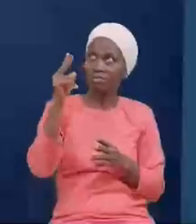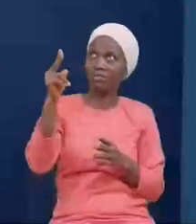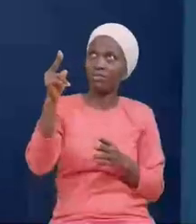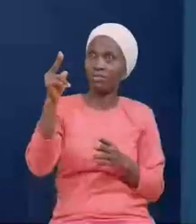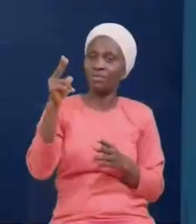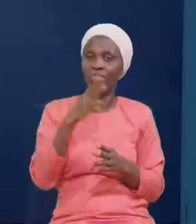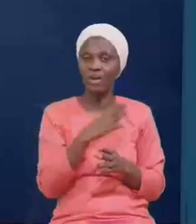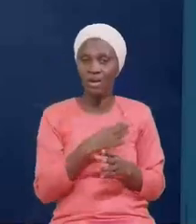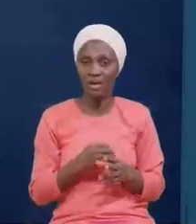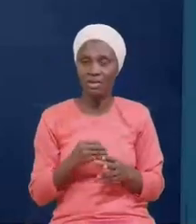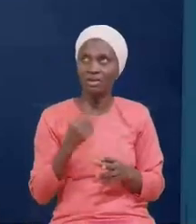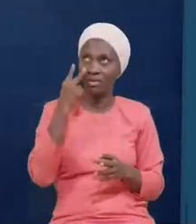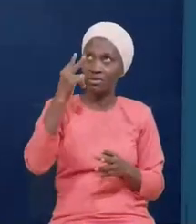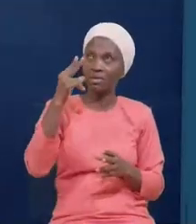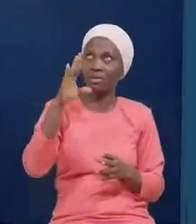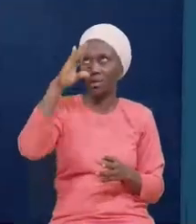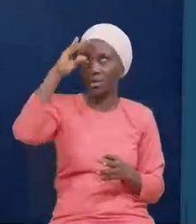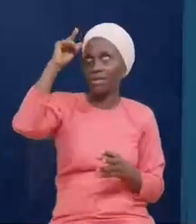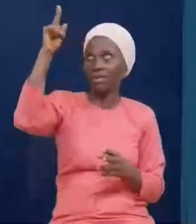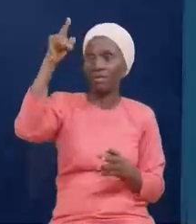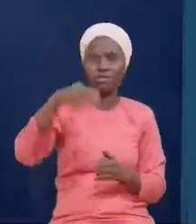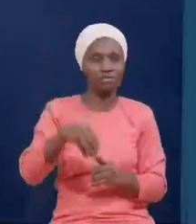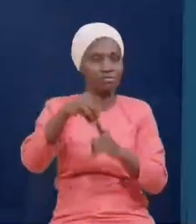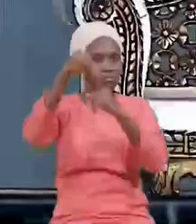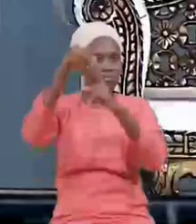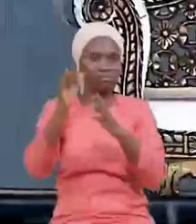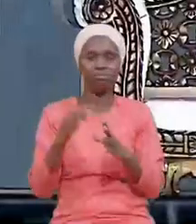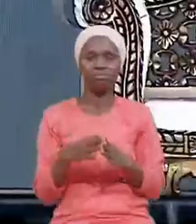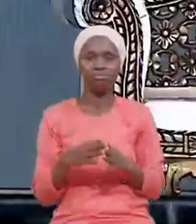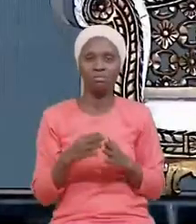Regardez-le pour voir son unicité.